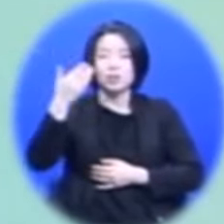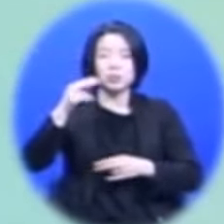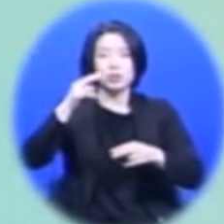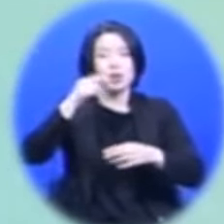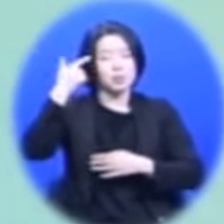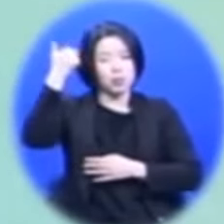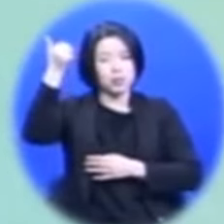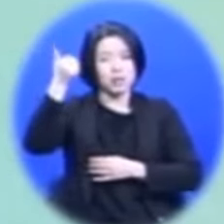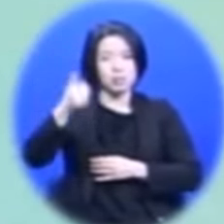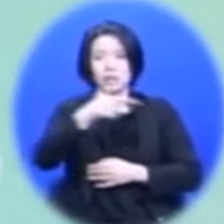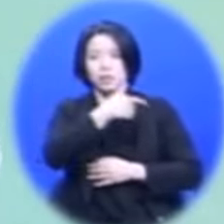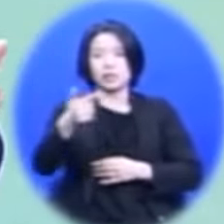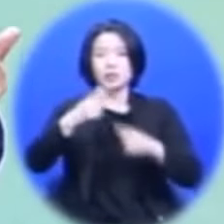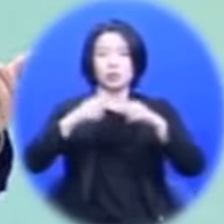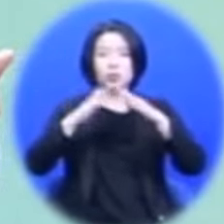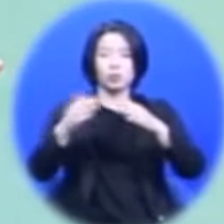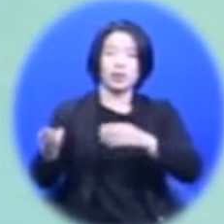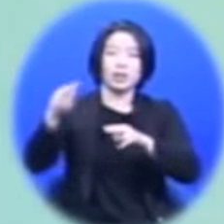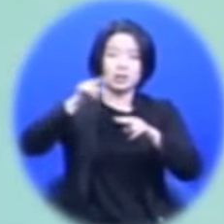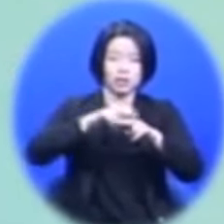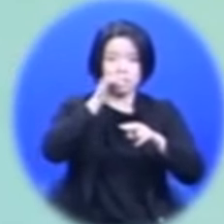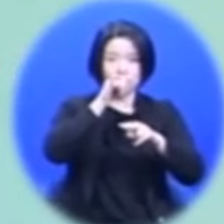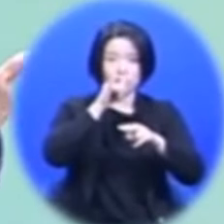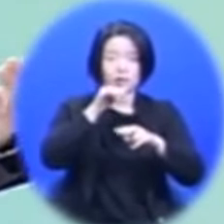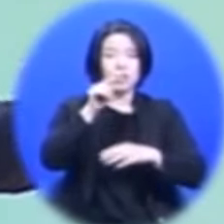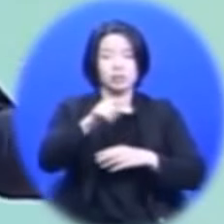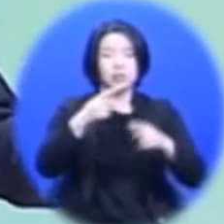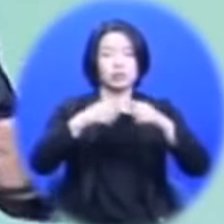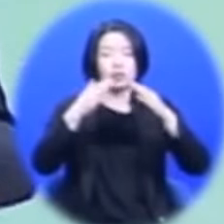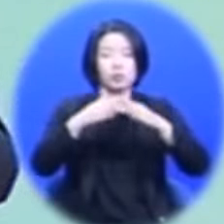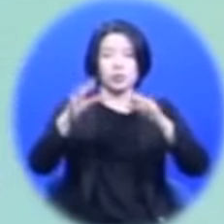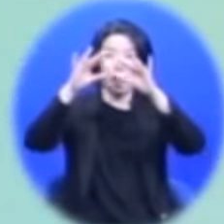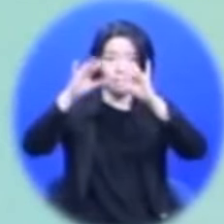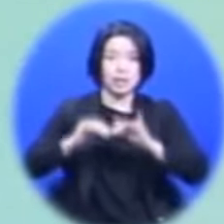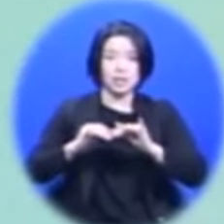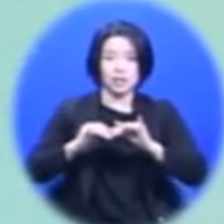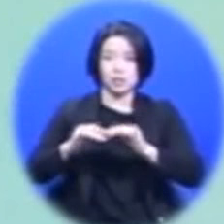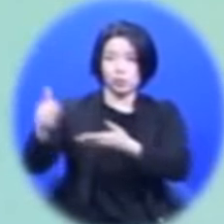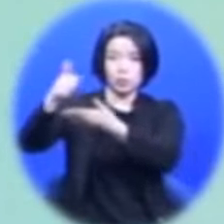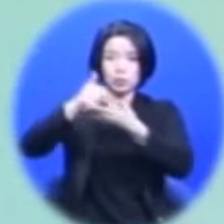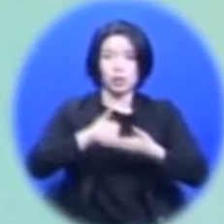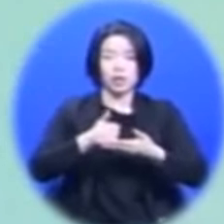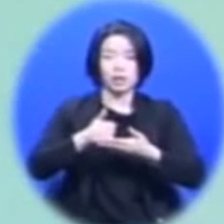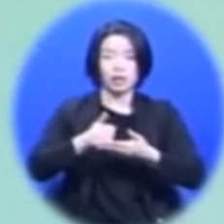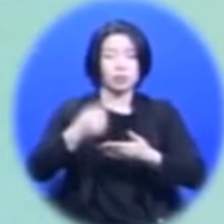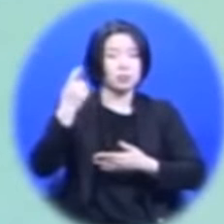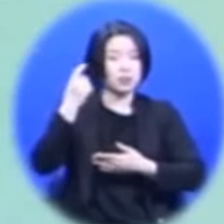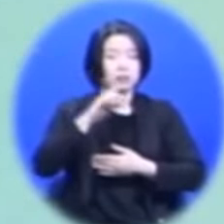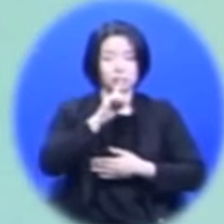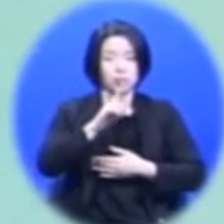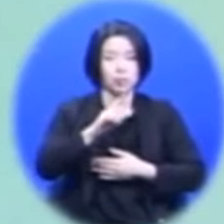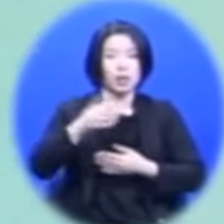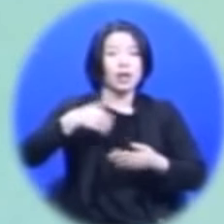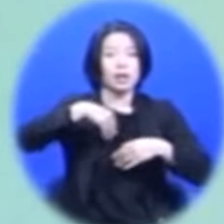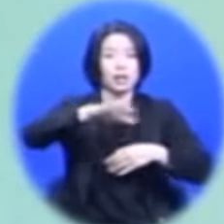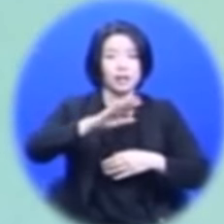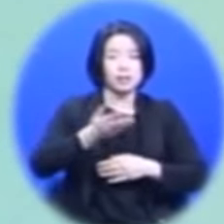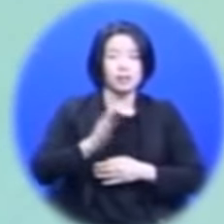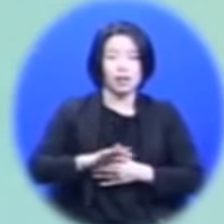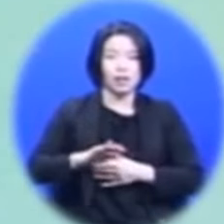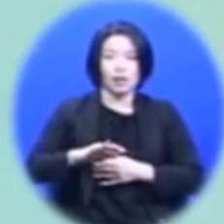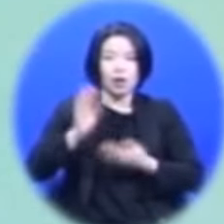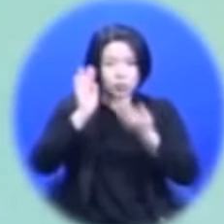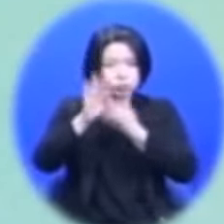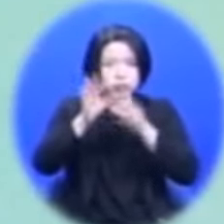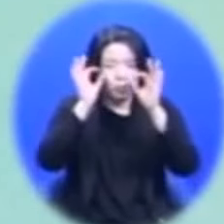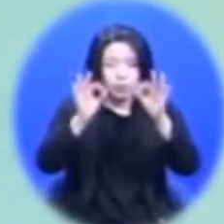가셨는데, 그 교회에서 만장일치로 목사님을 청빙했다고 해서 갔는데, 나중에 가서 들어보니까